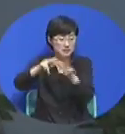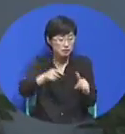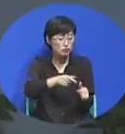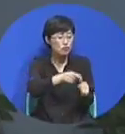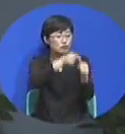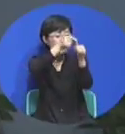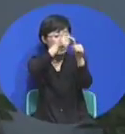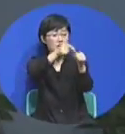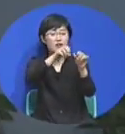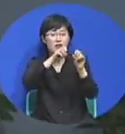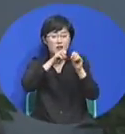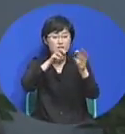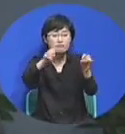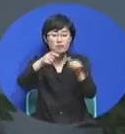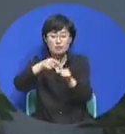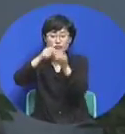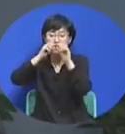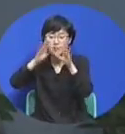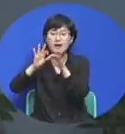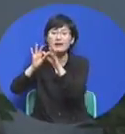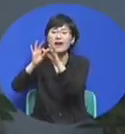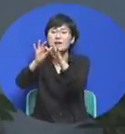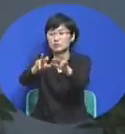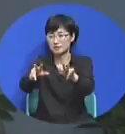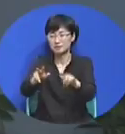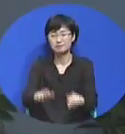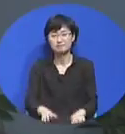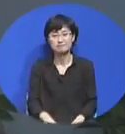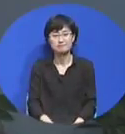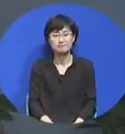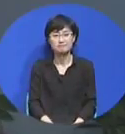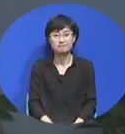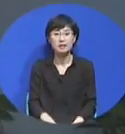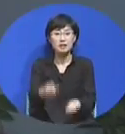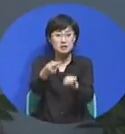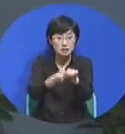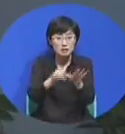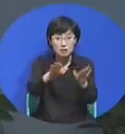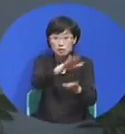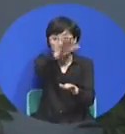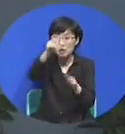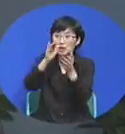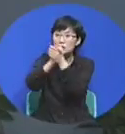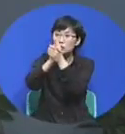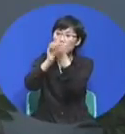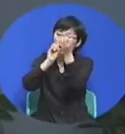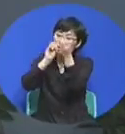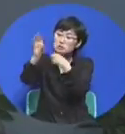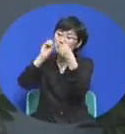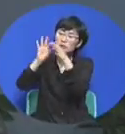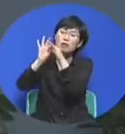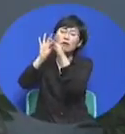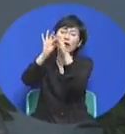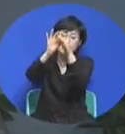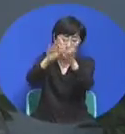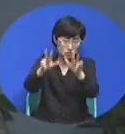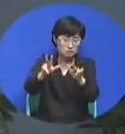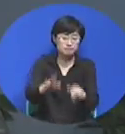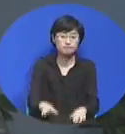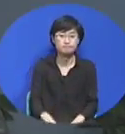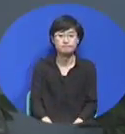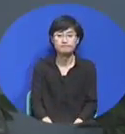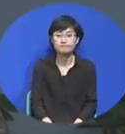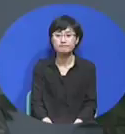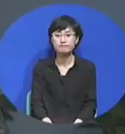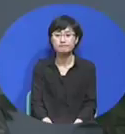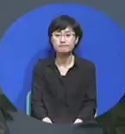계십니다. Even now, he is carrying out the ministry of salvation. 그래서 지금도 여러분 기도에 응답하고 계십니다. And that's why even now, he is answering